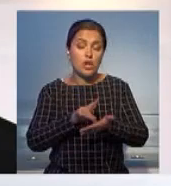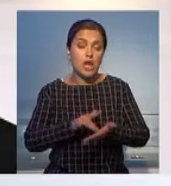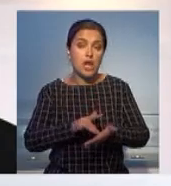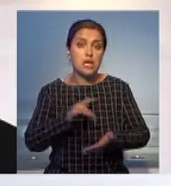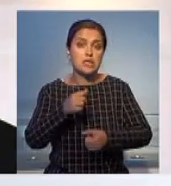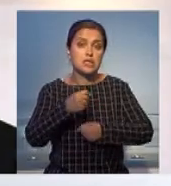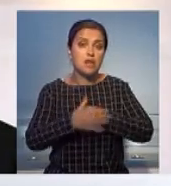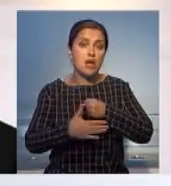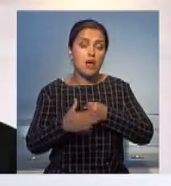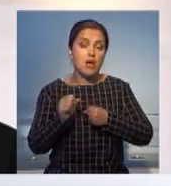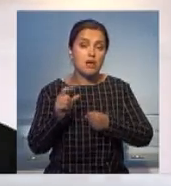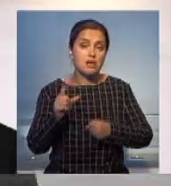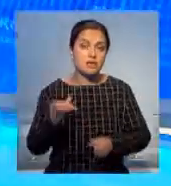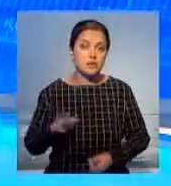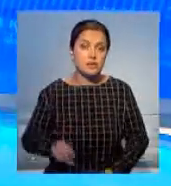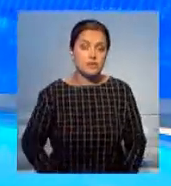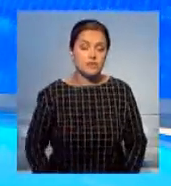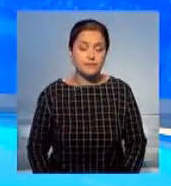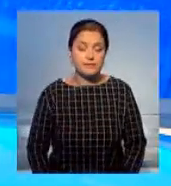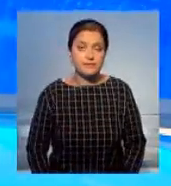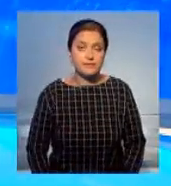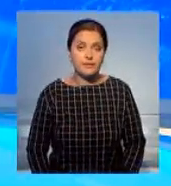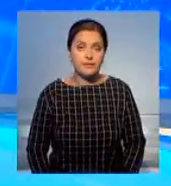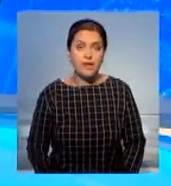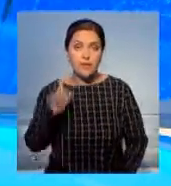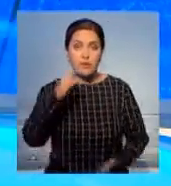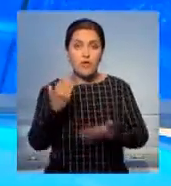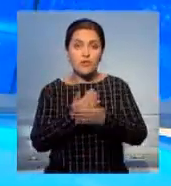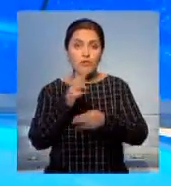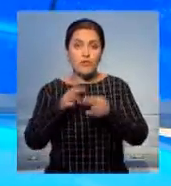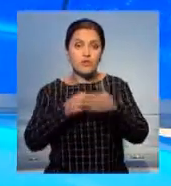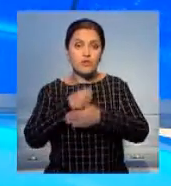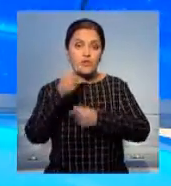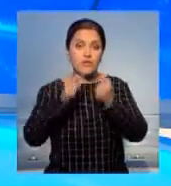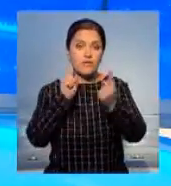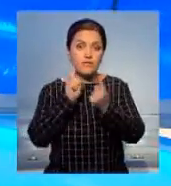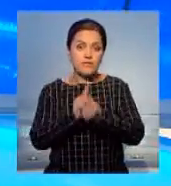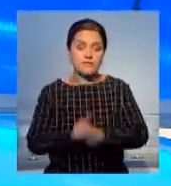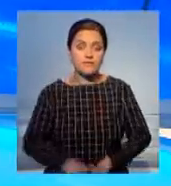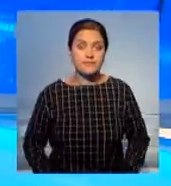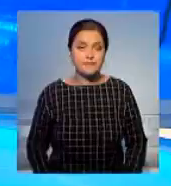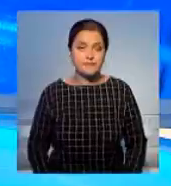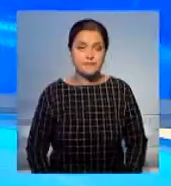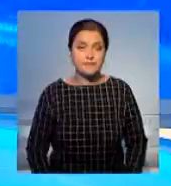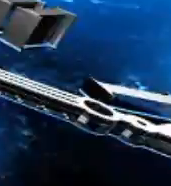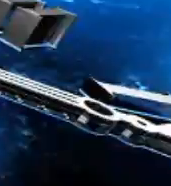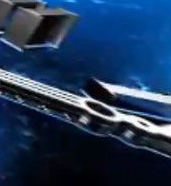Центральной Азии. И на этом все. Всего доброго и до свидания.